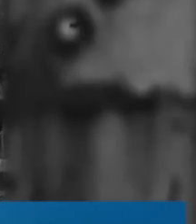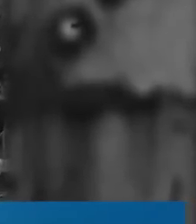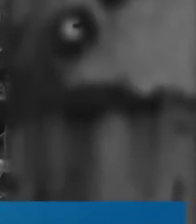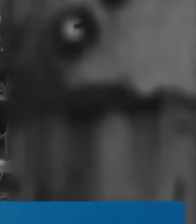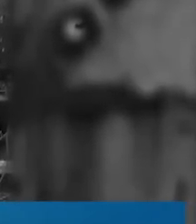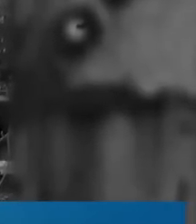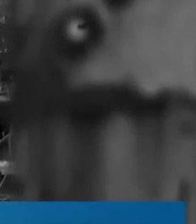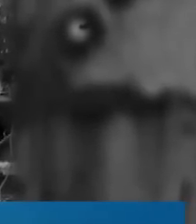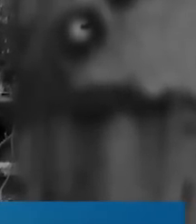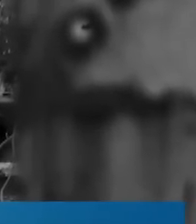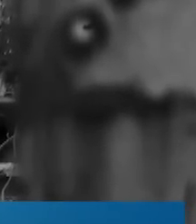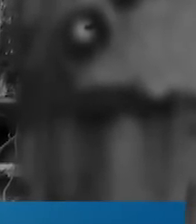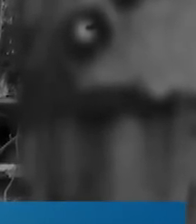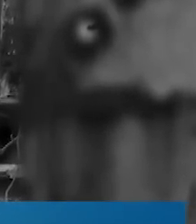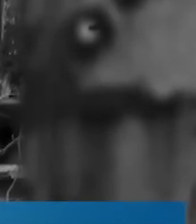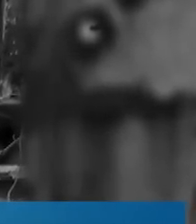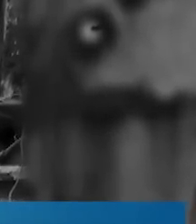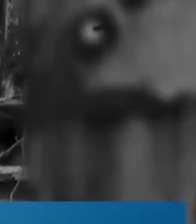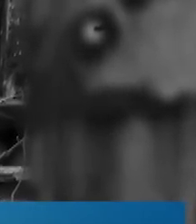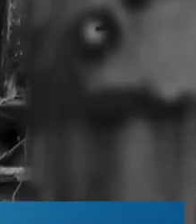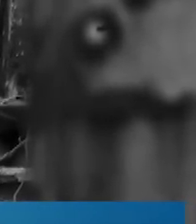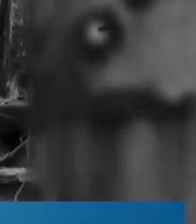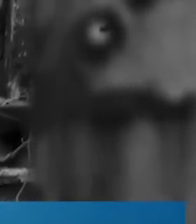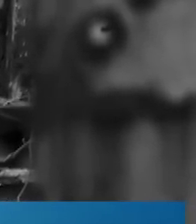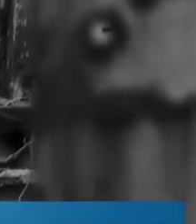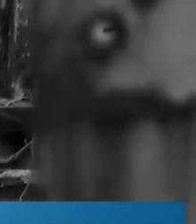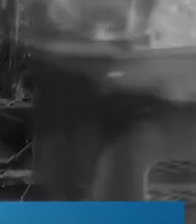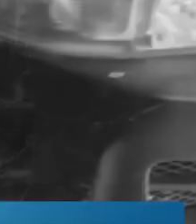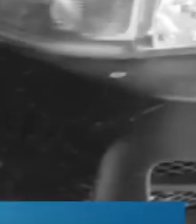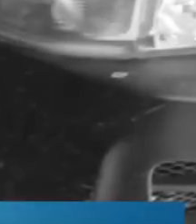Gurbet olsun ne böyle